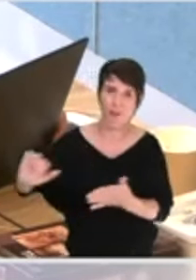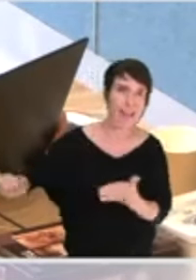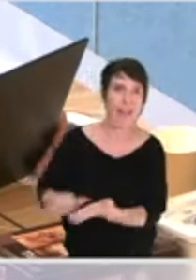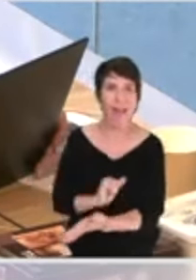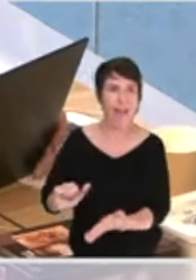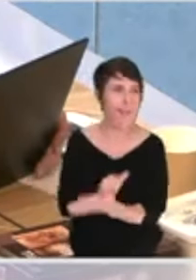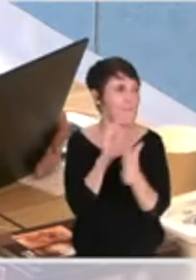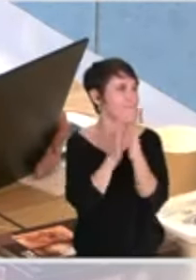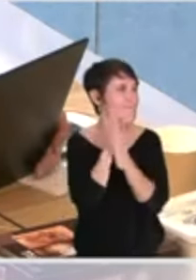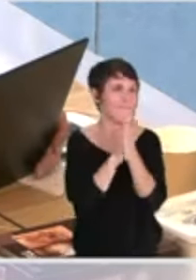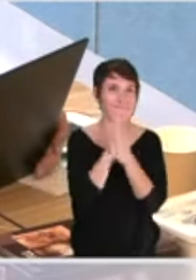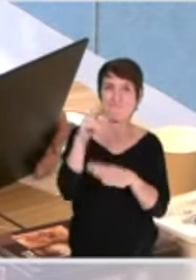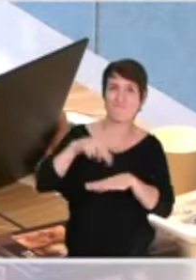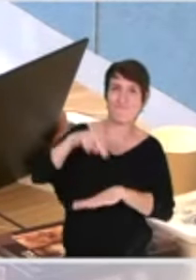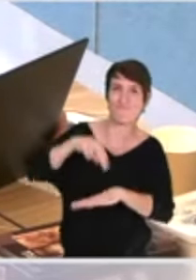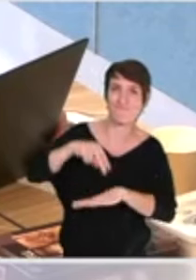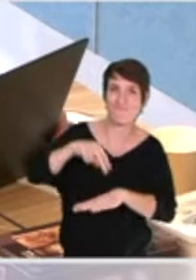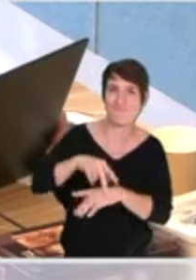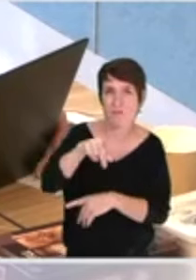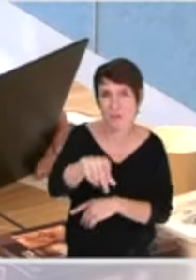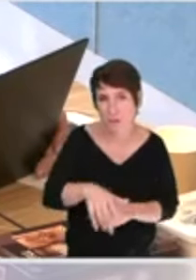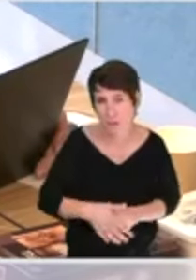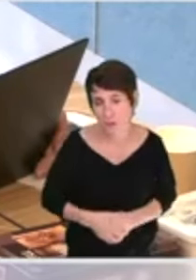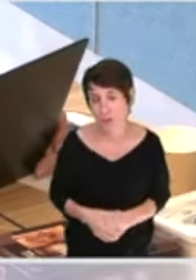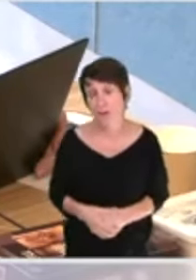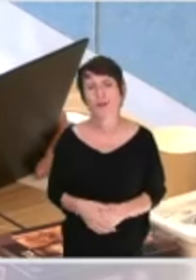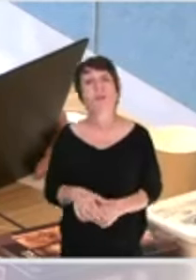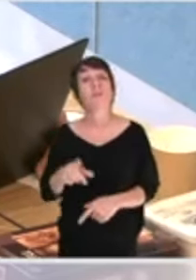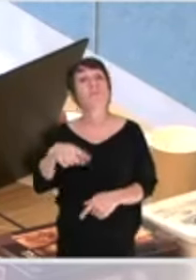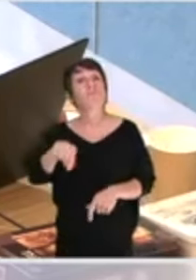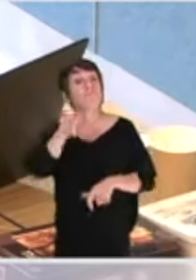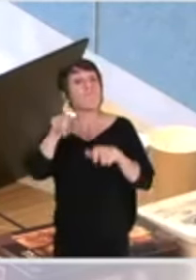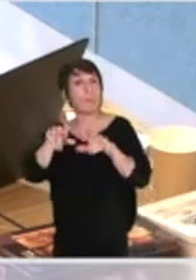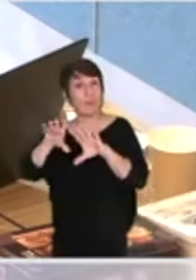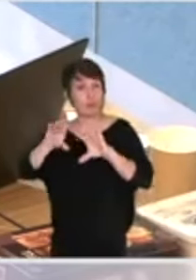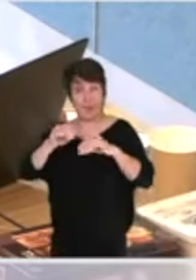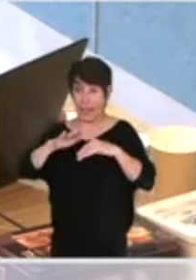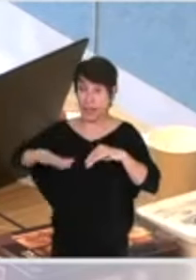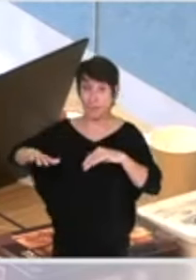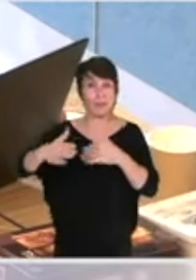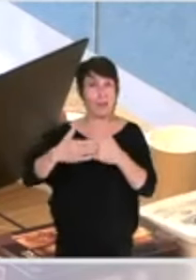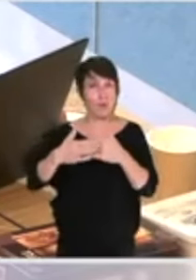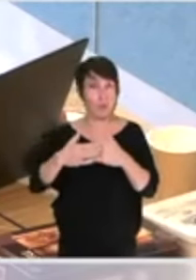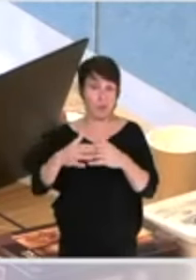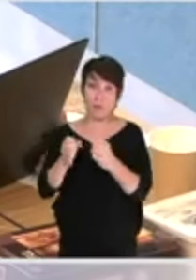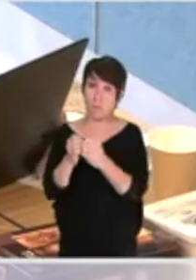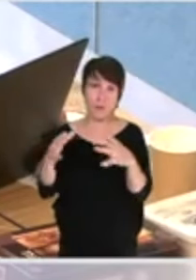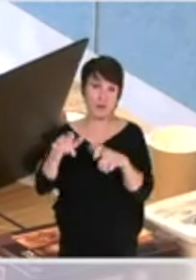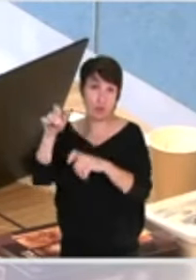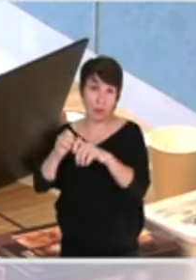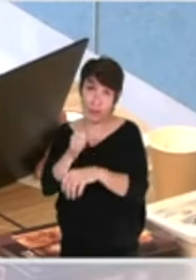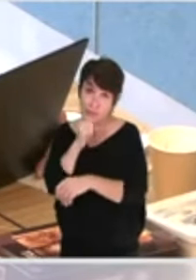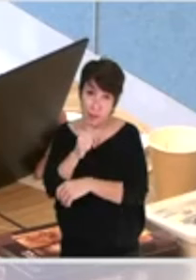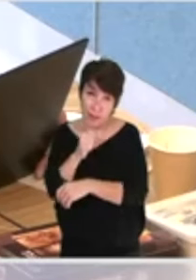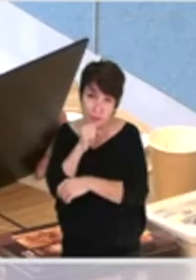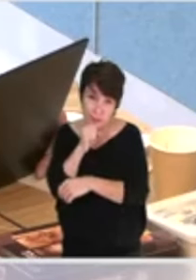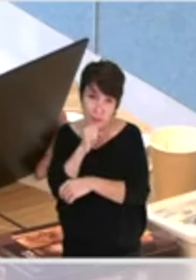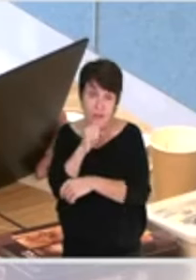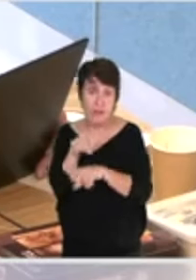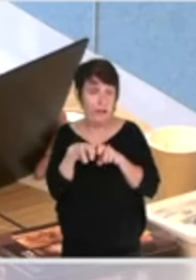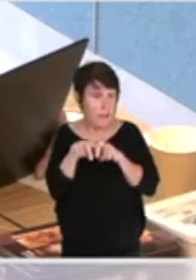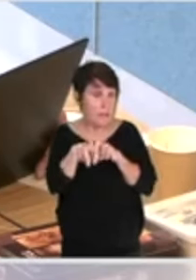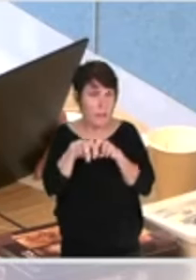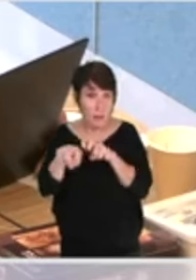quel bonheur. Que les riverains soient en majorité des personnes relativement âgées, parfois avec des difficultés pour